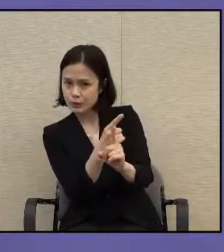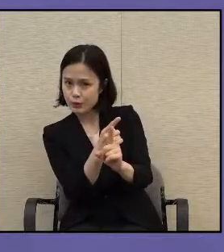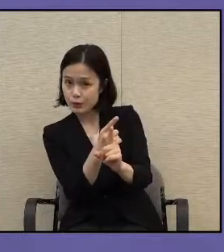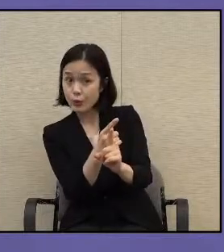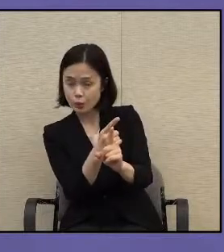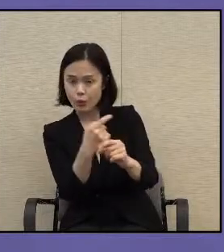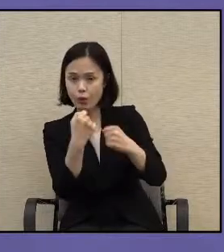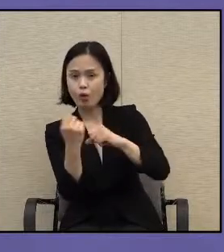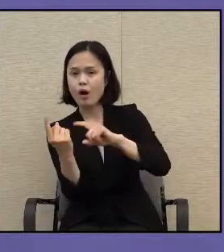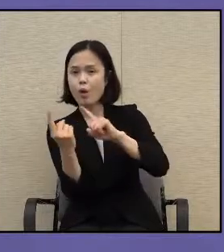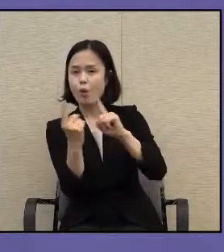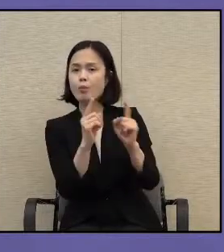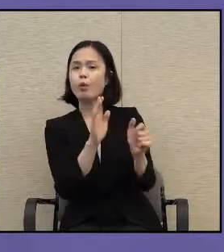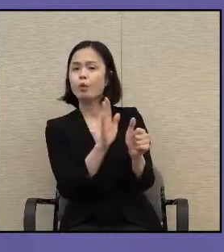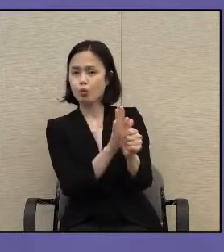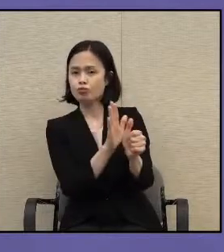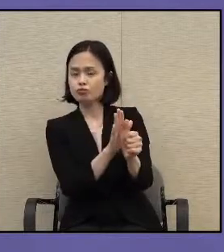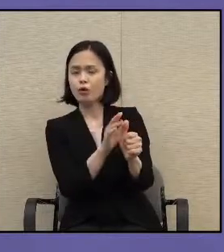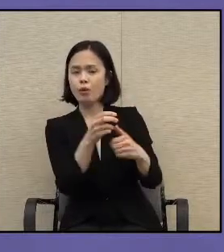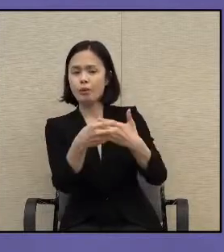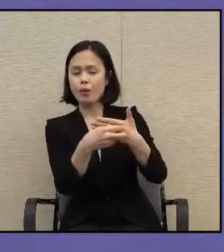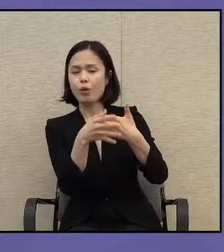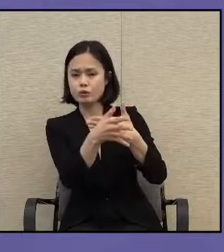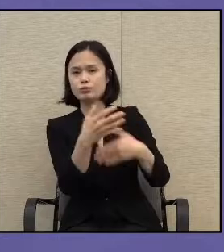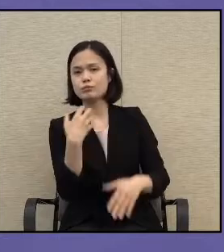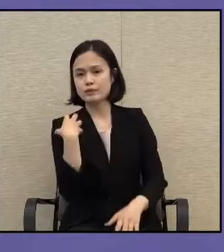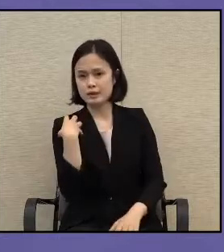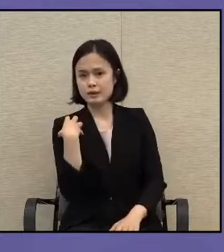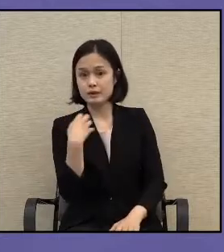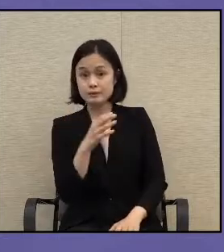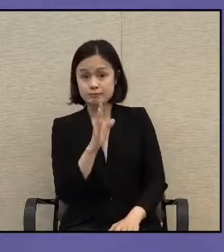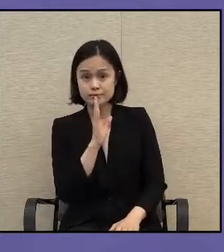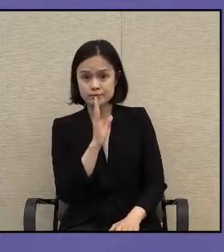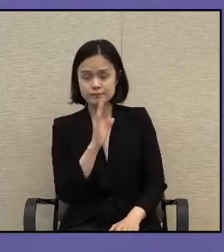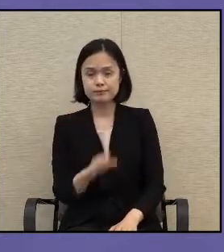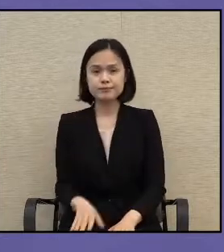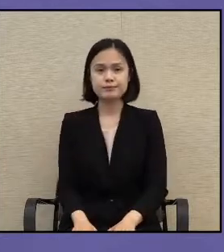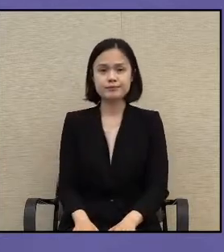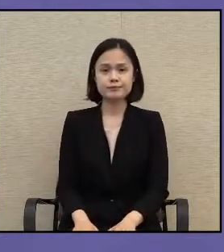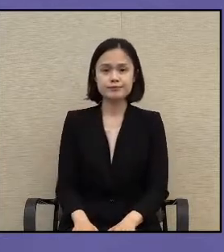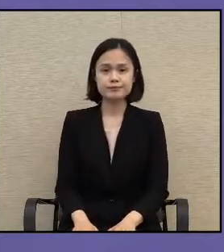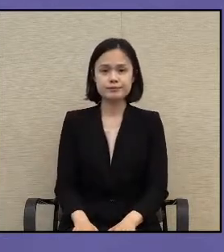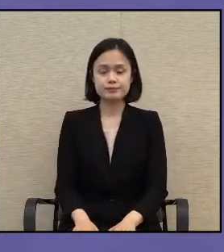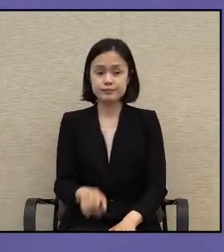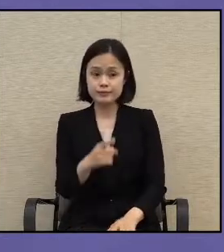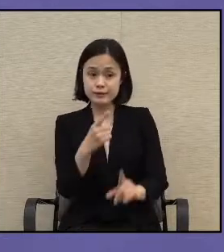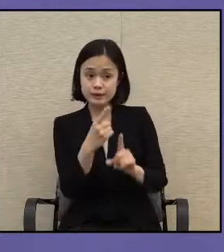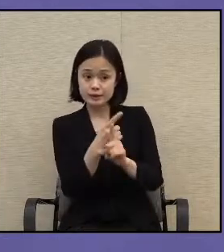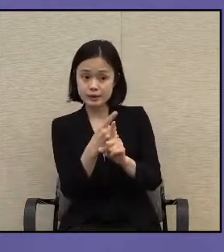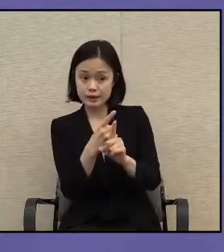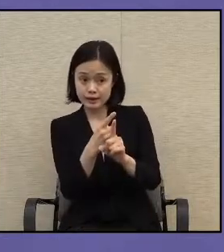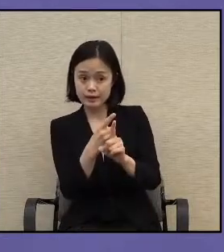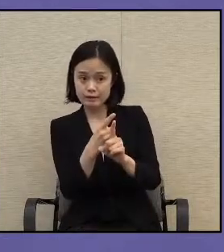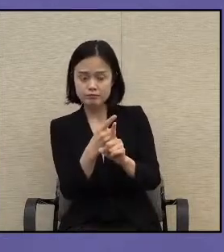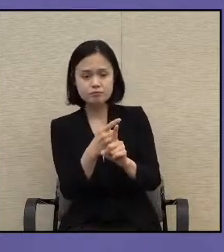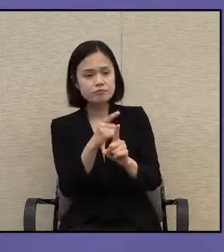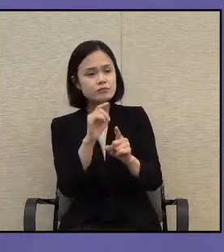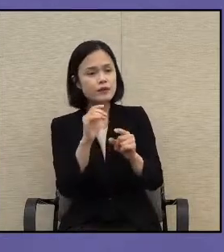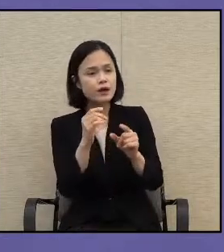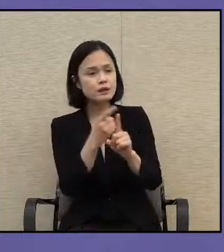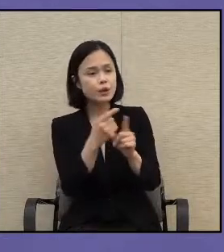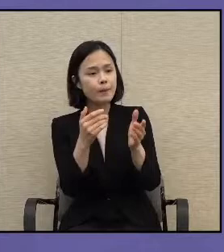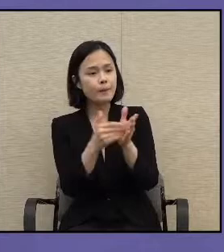그리고 어떤 종류의 치료를 선택을 하고, 그리고 후유증을 덜 남길 것인지,